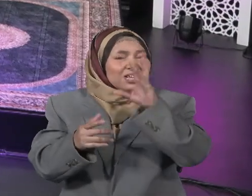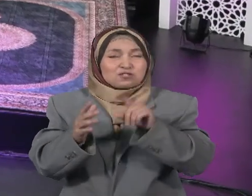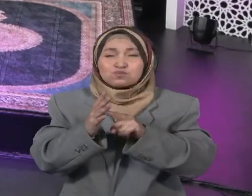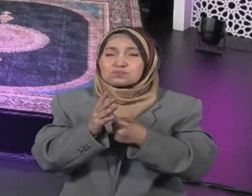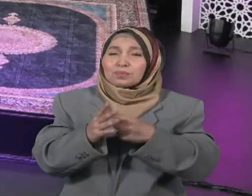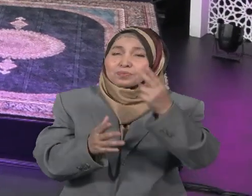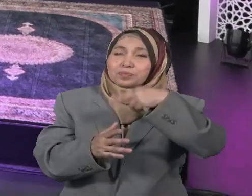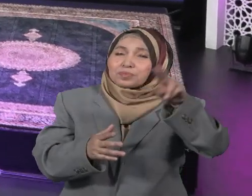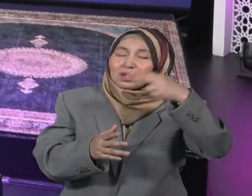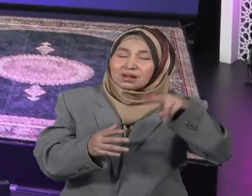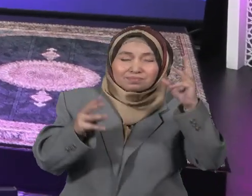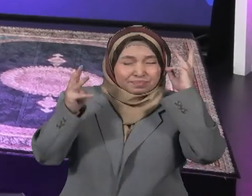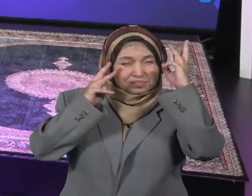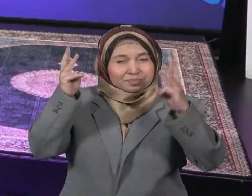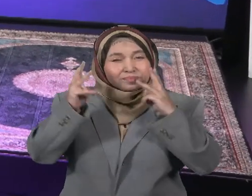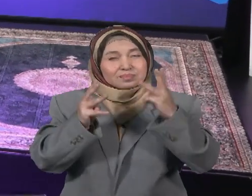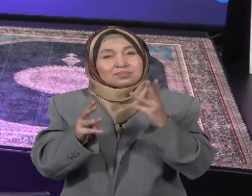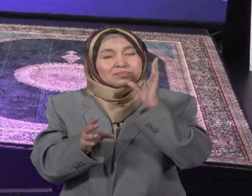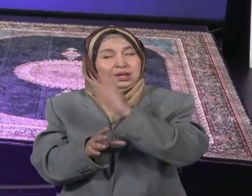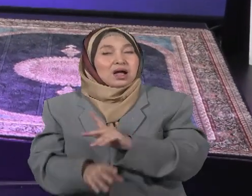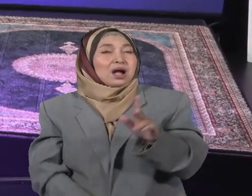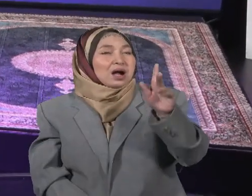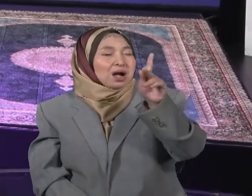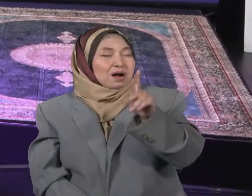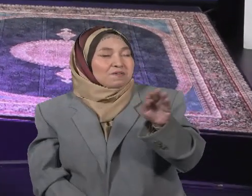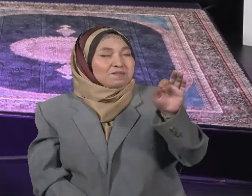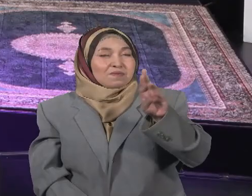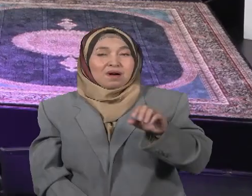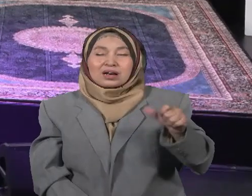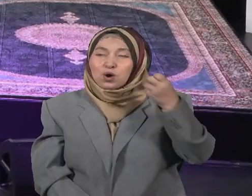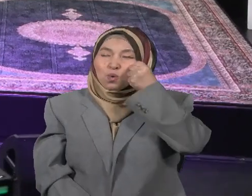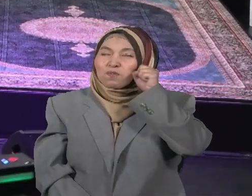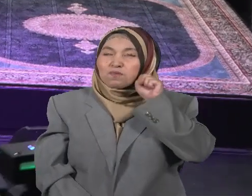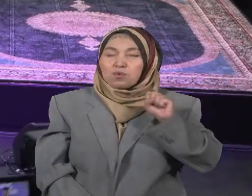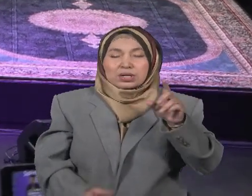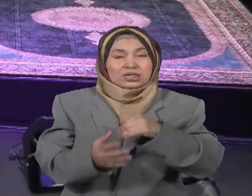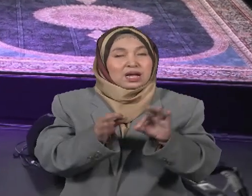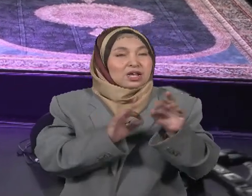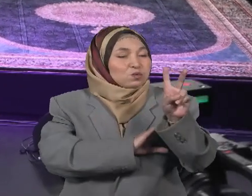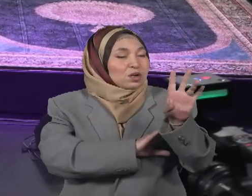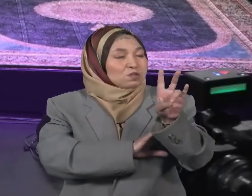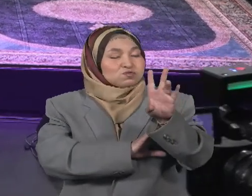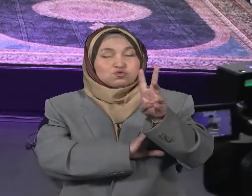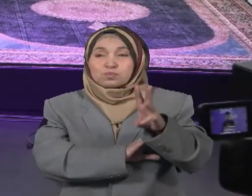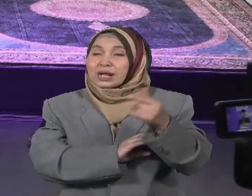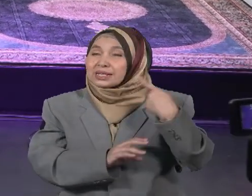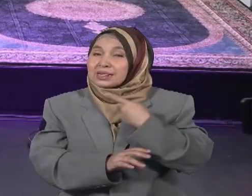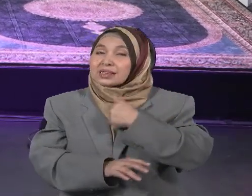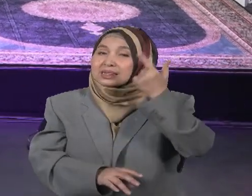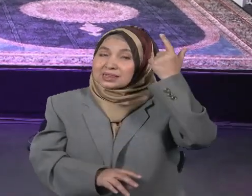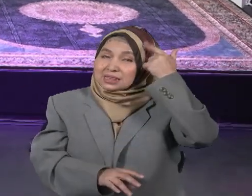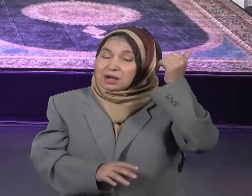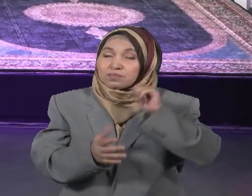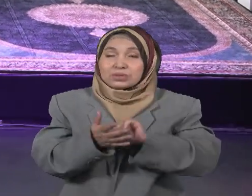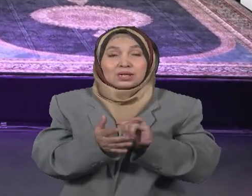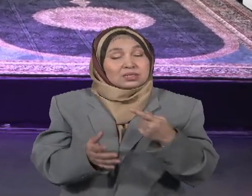kita khawatir dia digelar sebagai kafarin athim pada ayat 276. Jadi apabila kita tahu bahawa